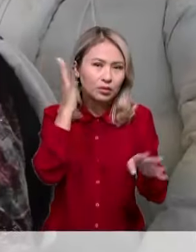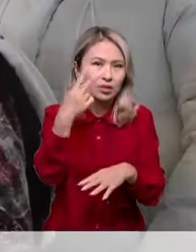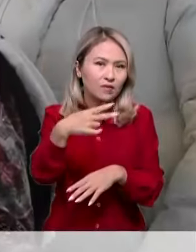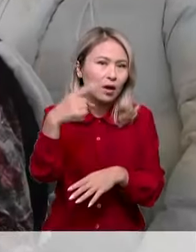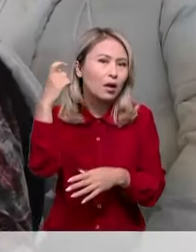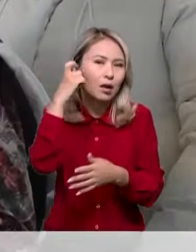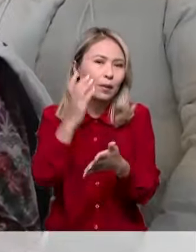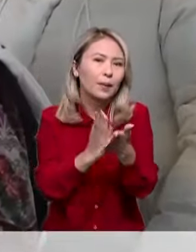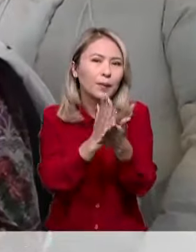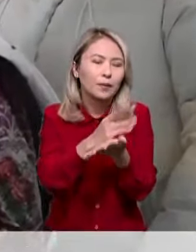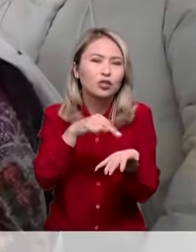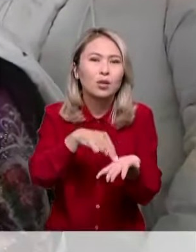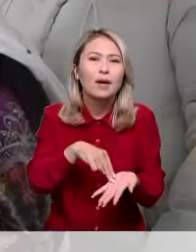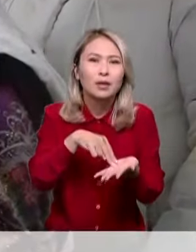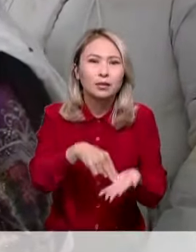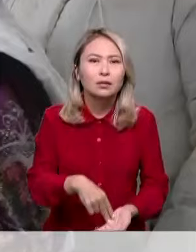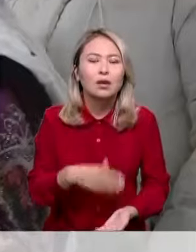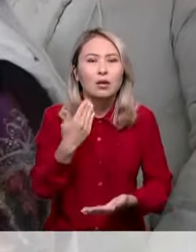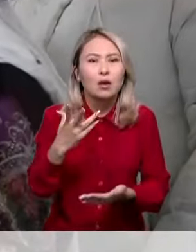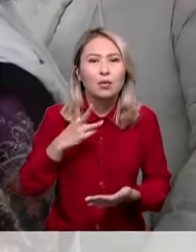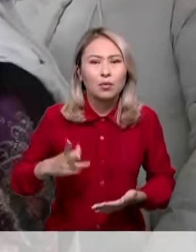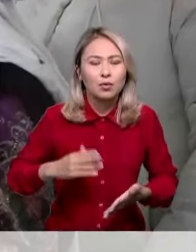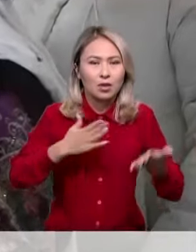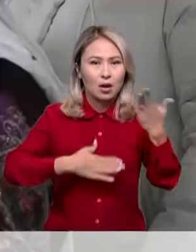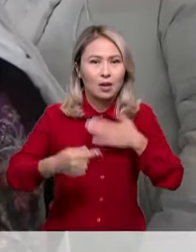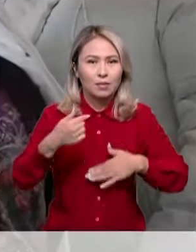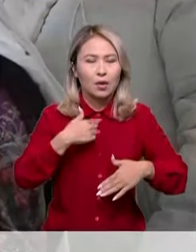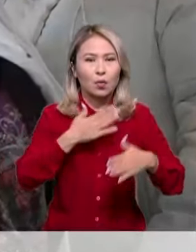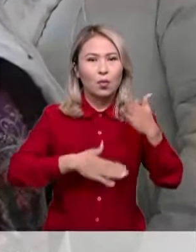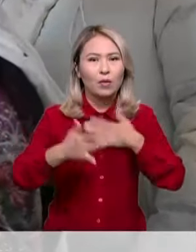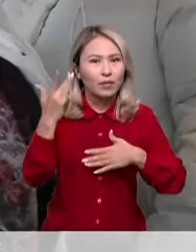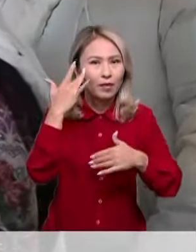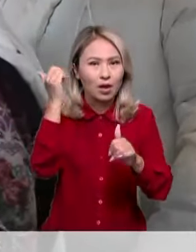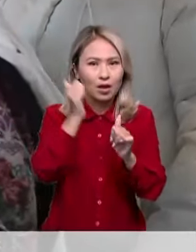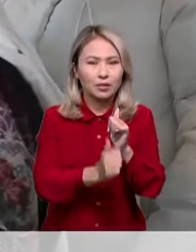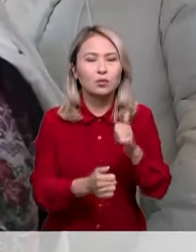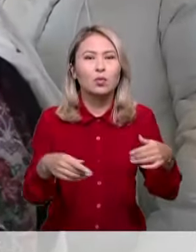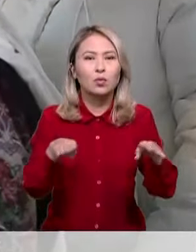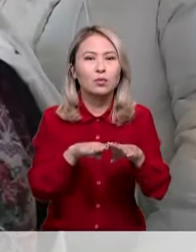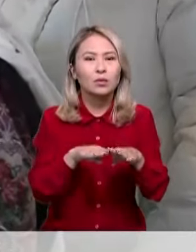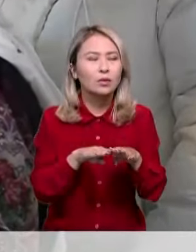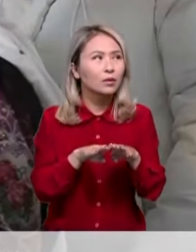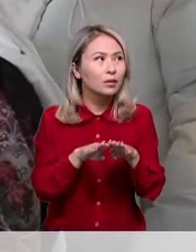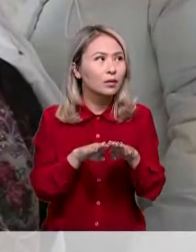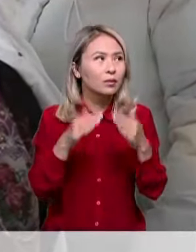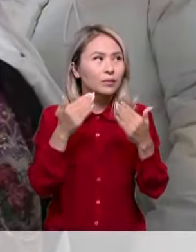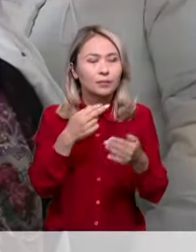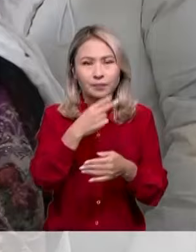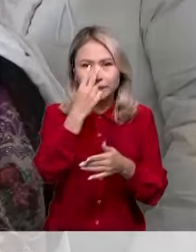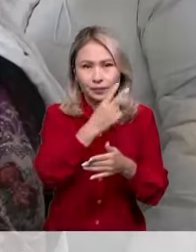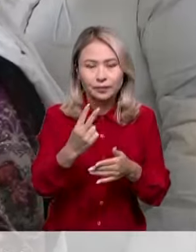жылдай тұрған екен. Осы қызымның қуанышы, менің қуанышым. Сарыарқашыл осылардың жаманатын